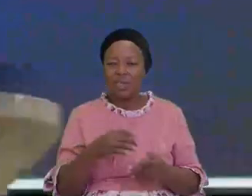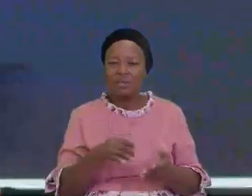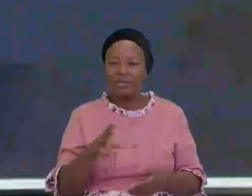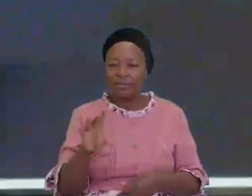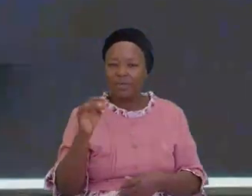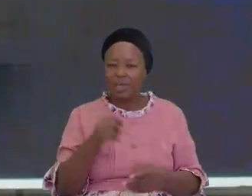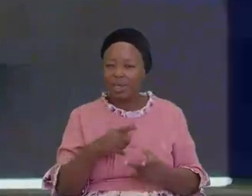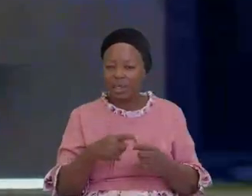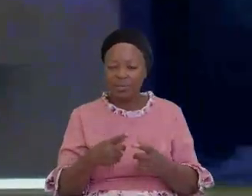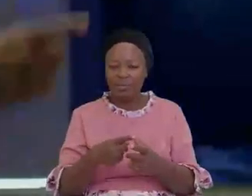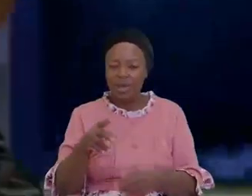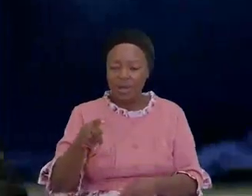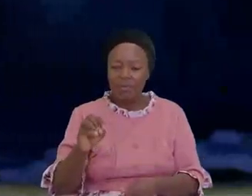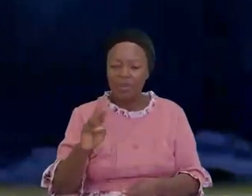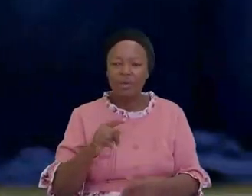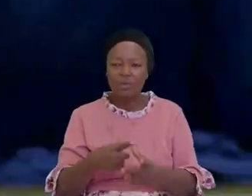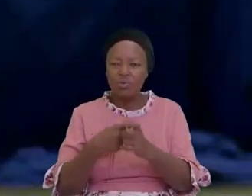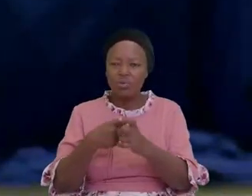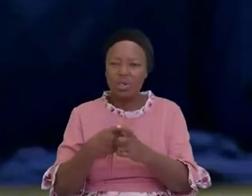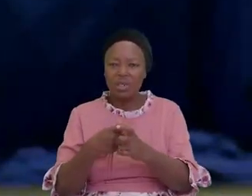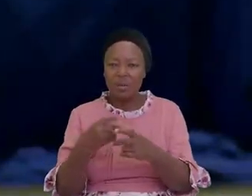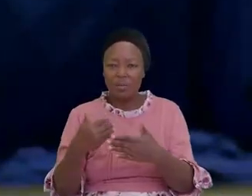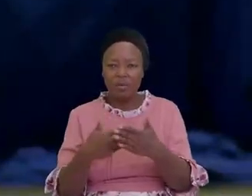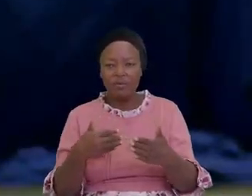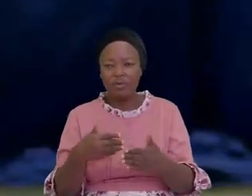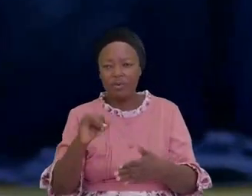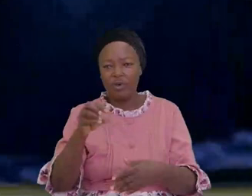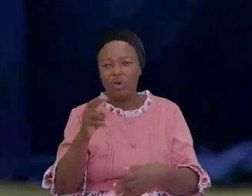Et Pierre était devant en courant.